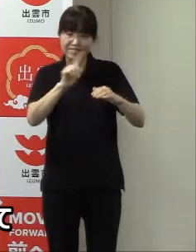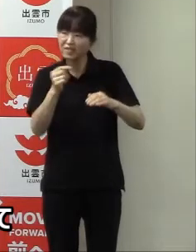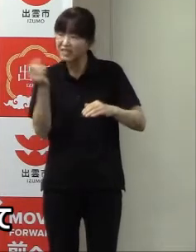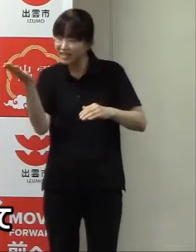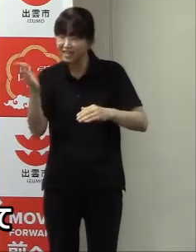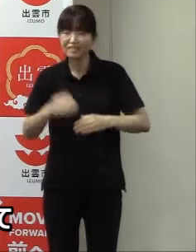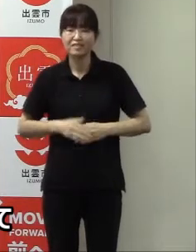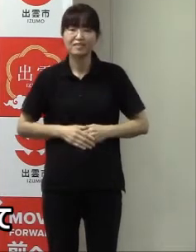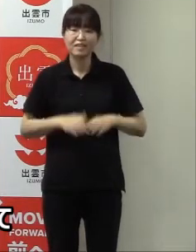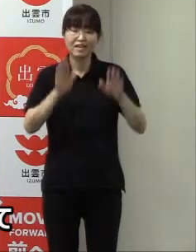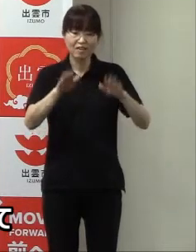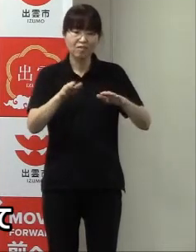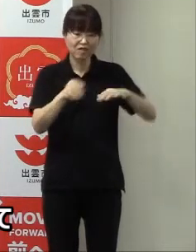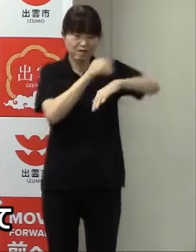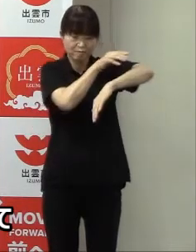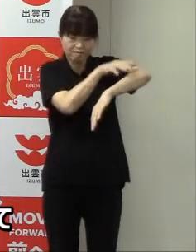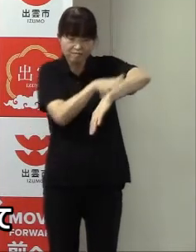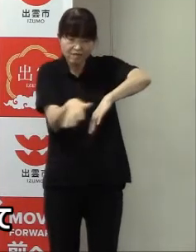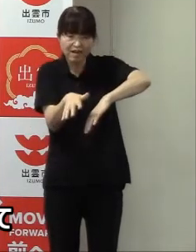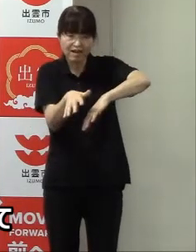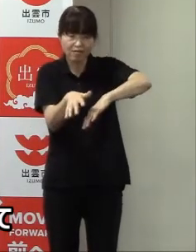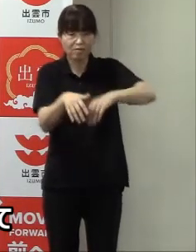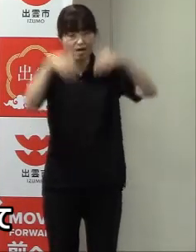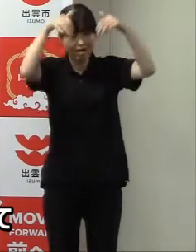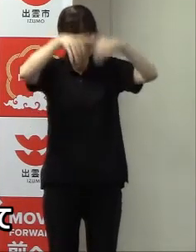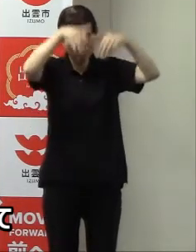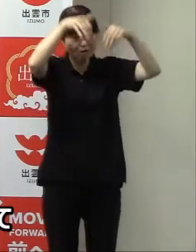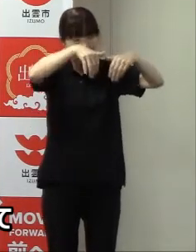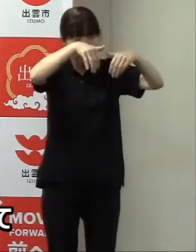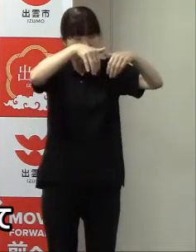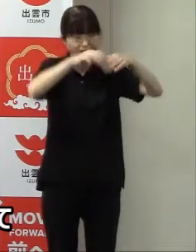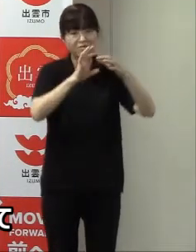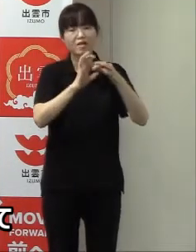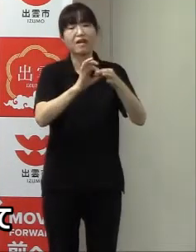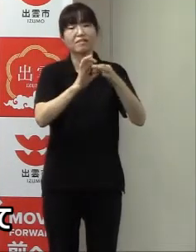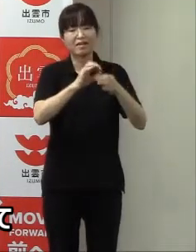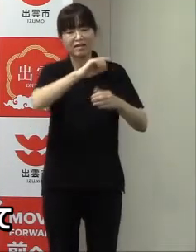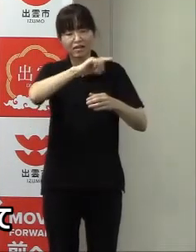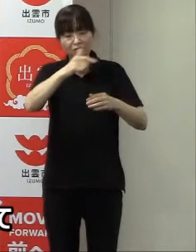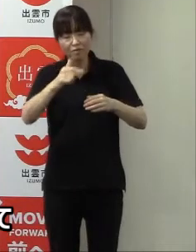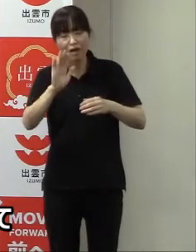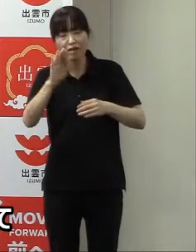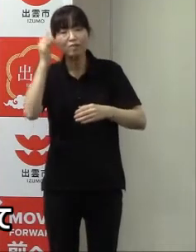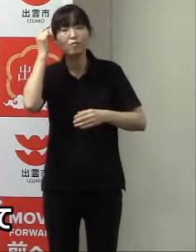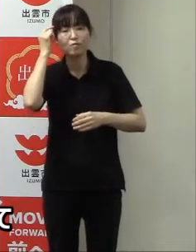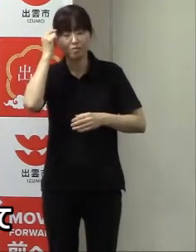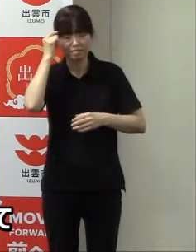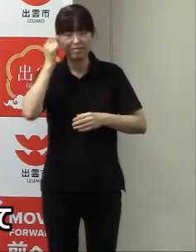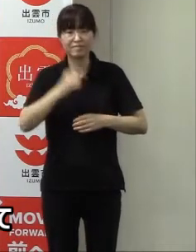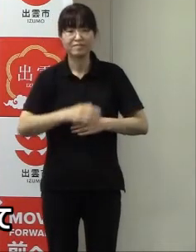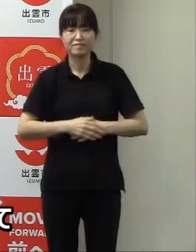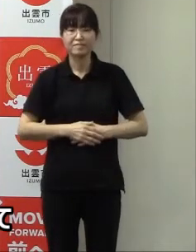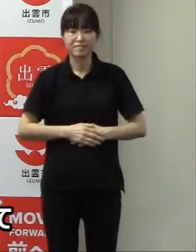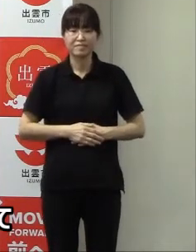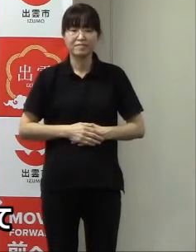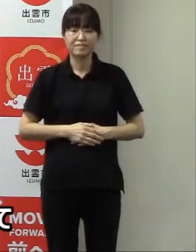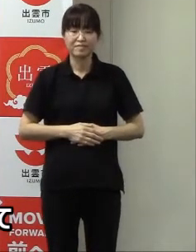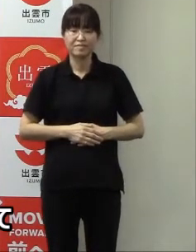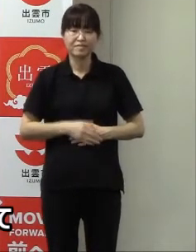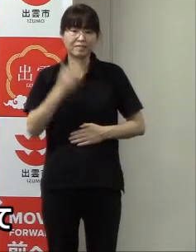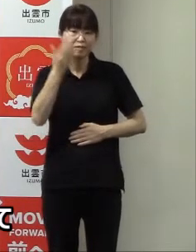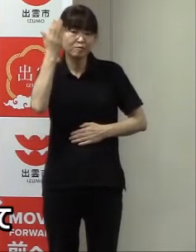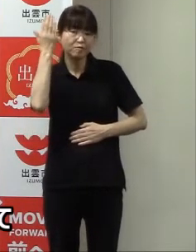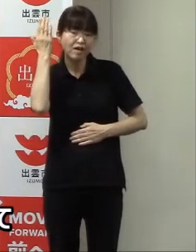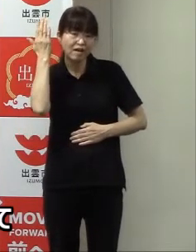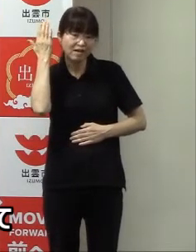今回 の地滑りについては大雨の影響とかさまざまなこともあろうかと思っております。ちょっと過去